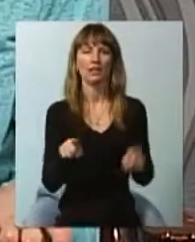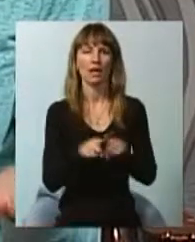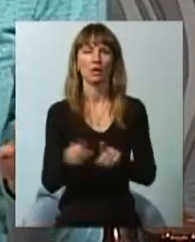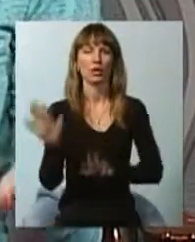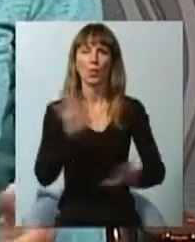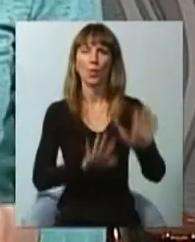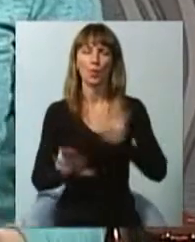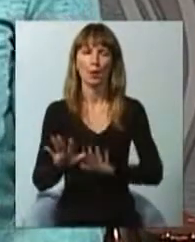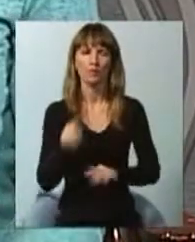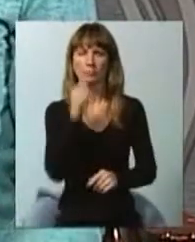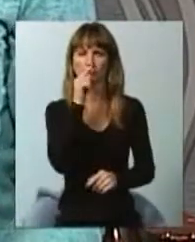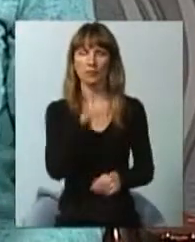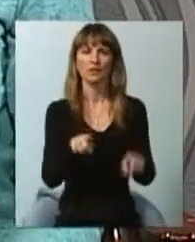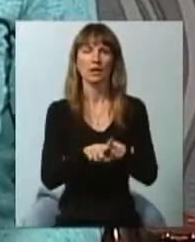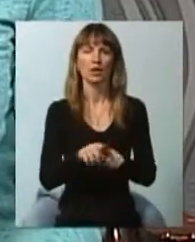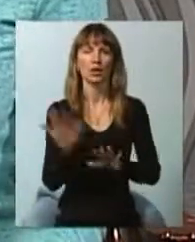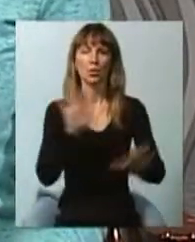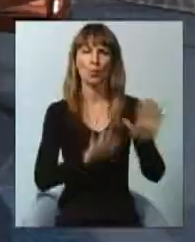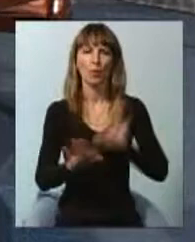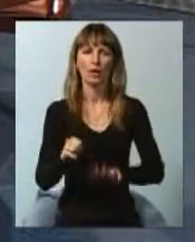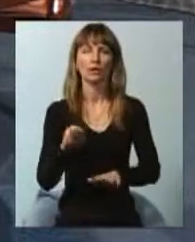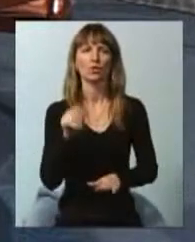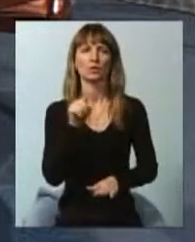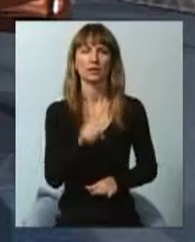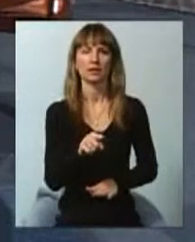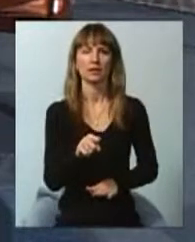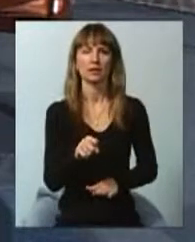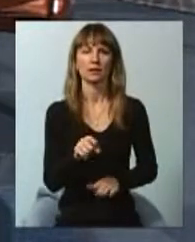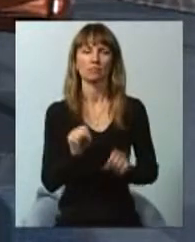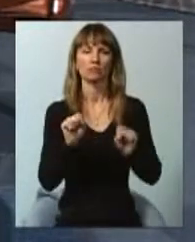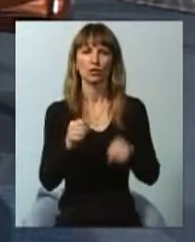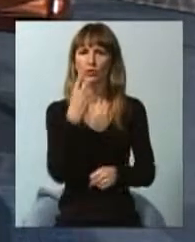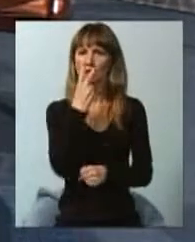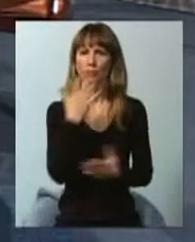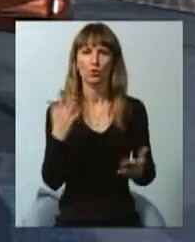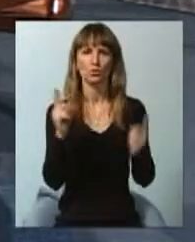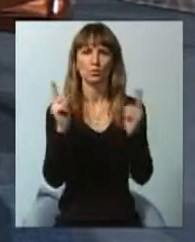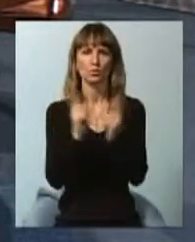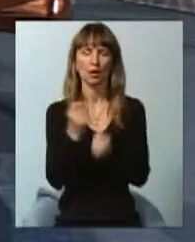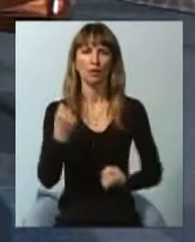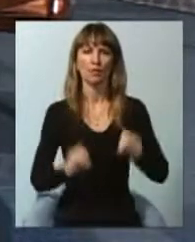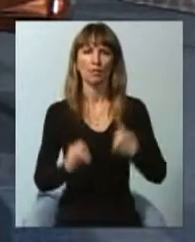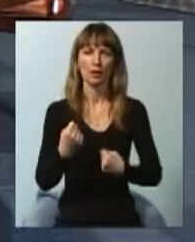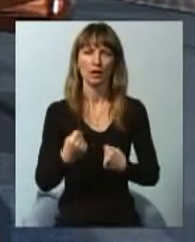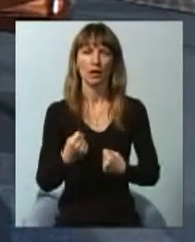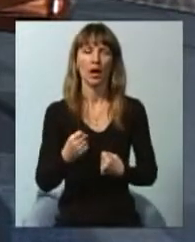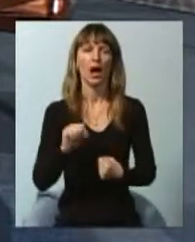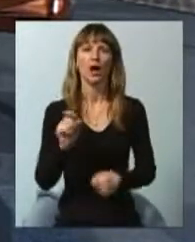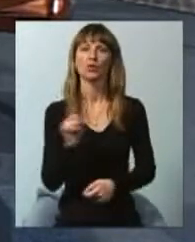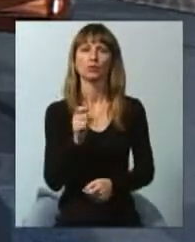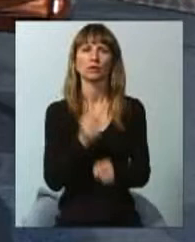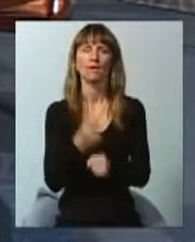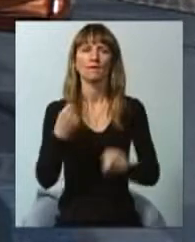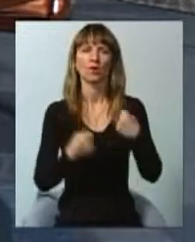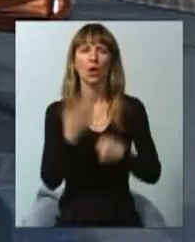туман тебе, ти потрапив в такий густий туман, то ти можеш не побачити зустрічного автомобіля. А що ж роблять водії,